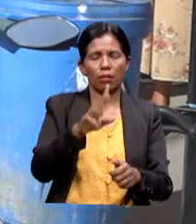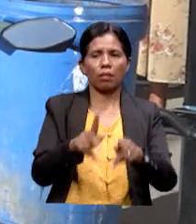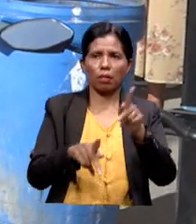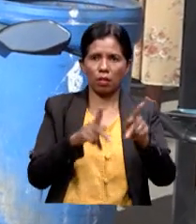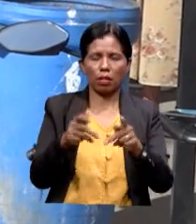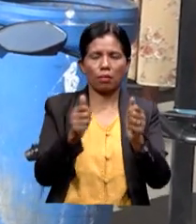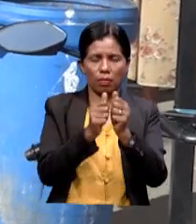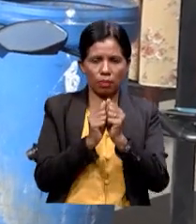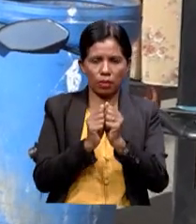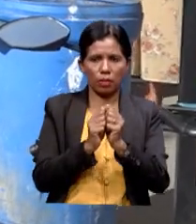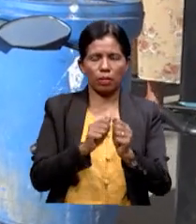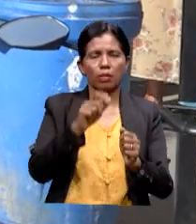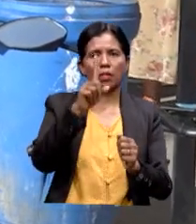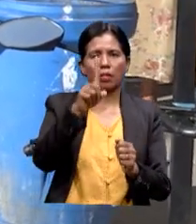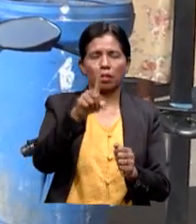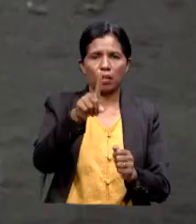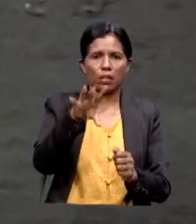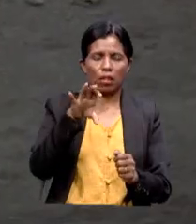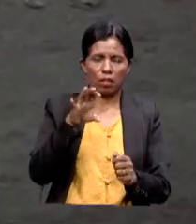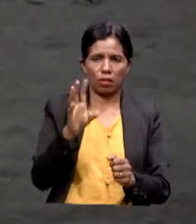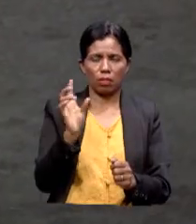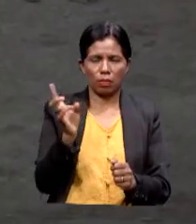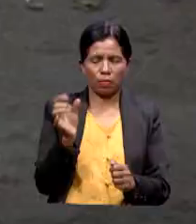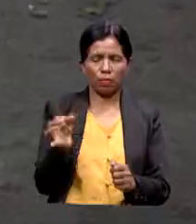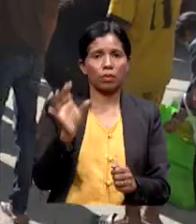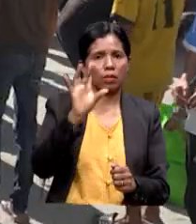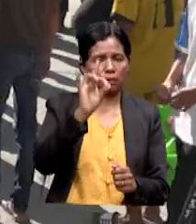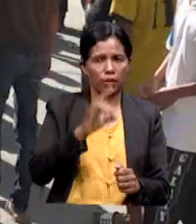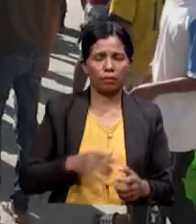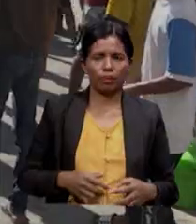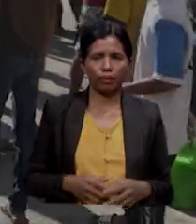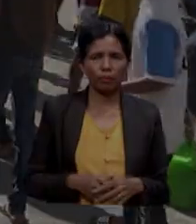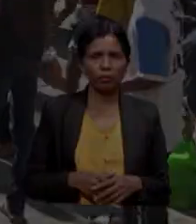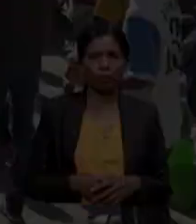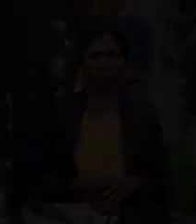populasaun hamutuk atusia sia nolo resinsia. Juliana Pereira, Tomás Suárez, GMN.